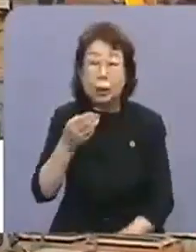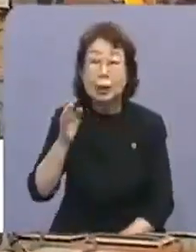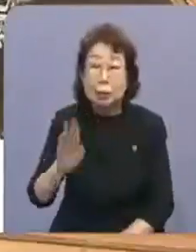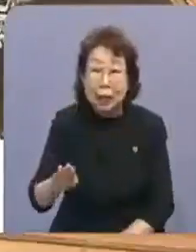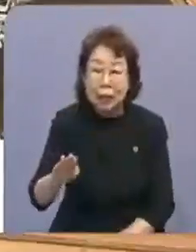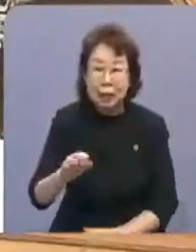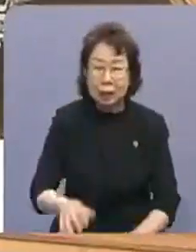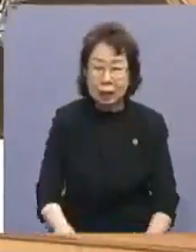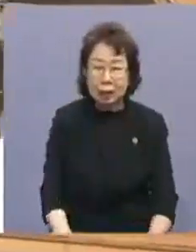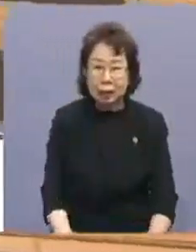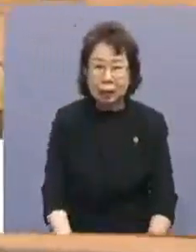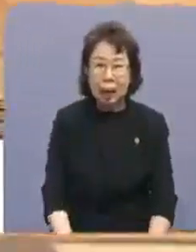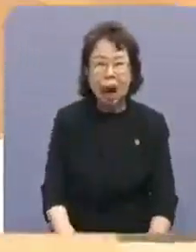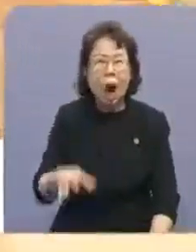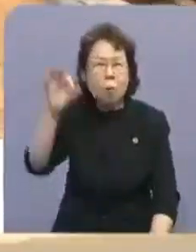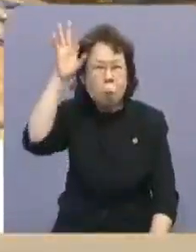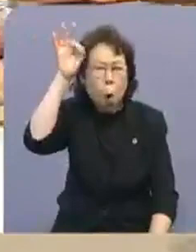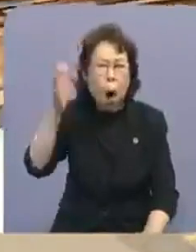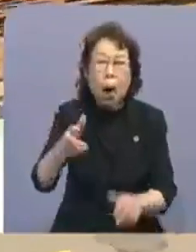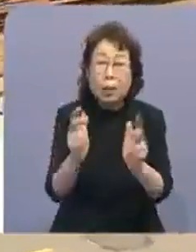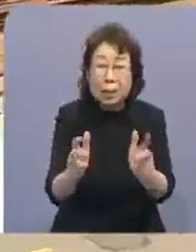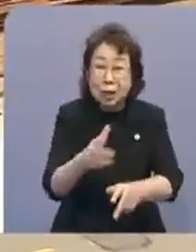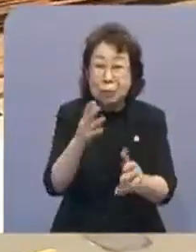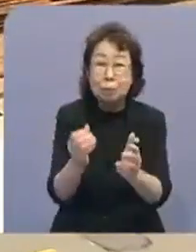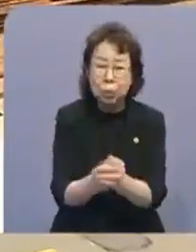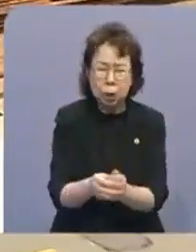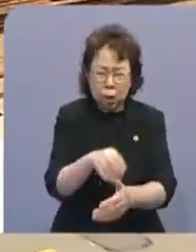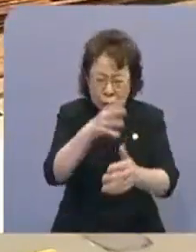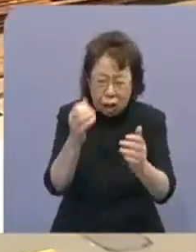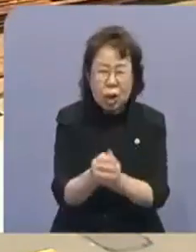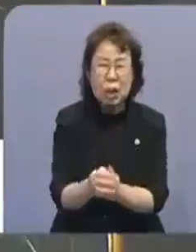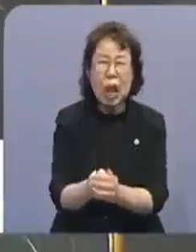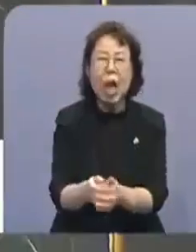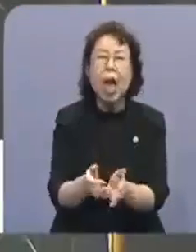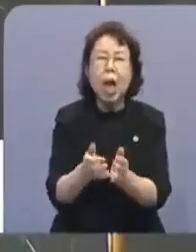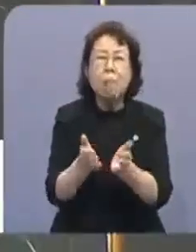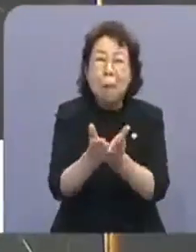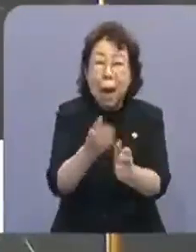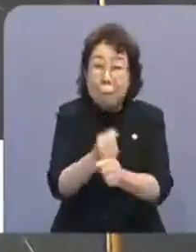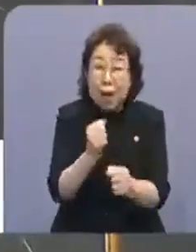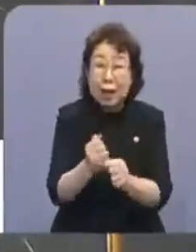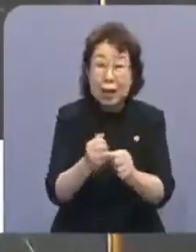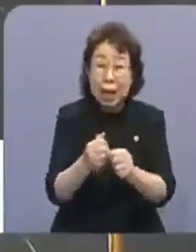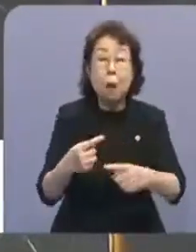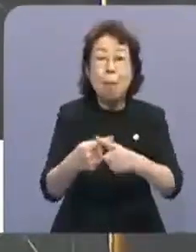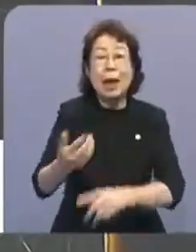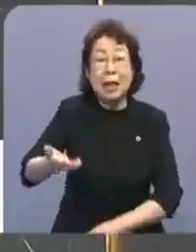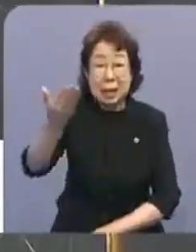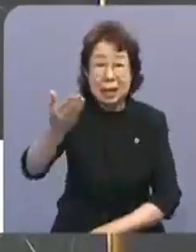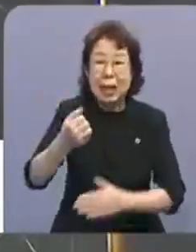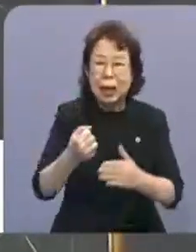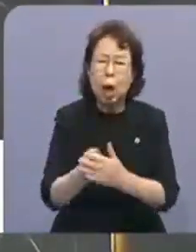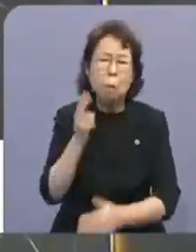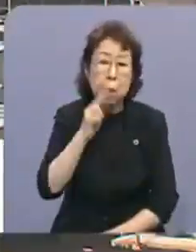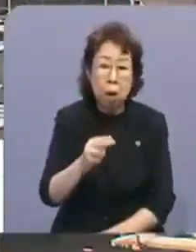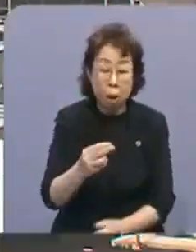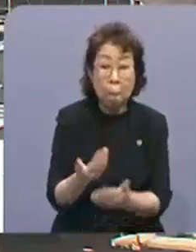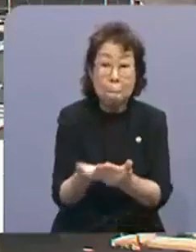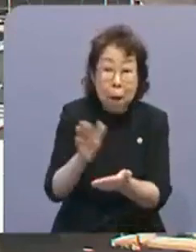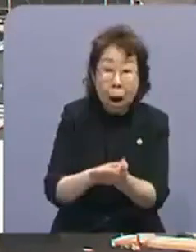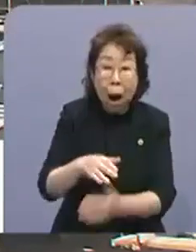않습니다. 하지만 포항제철소 생산량이 전체 선박용 철판의 절반을 차지해온 만큼 복구가 늦어질